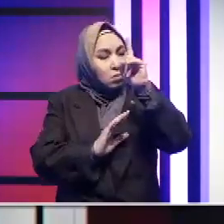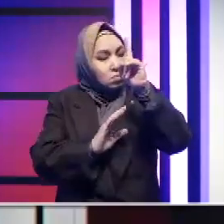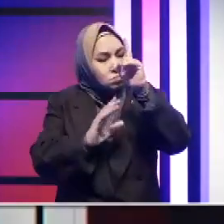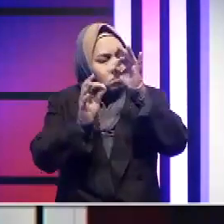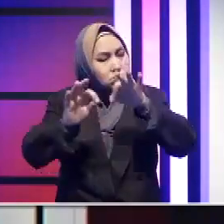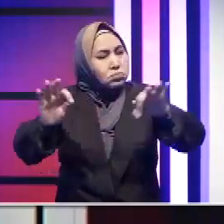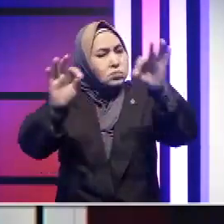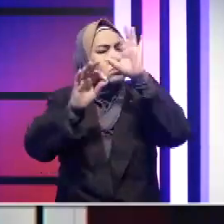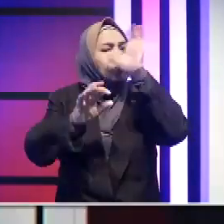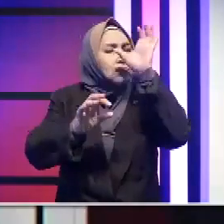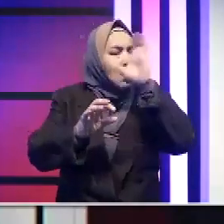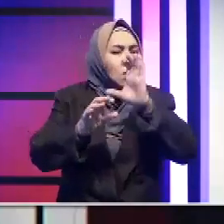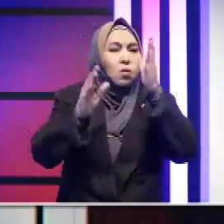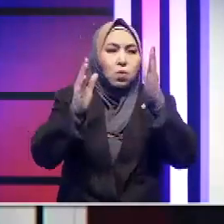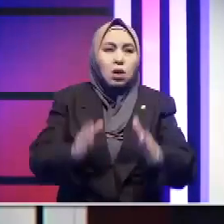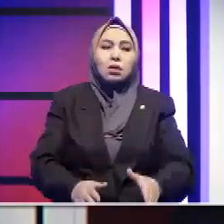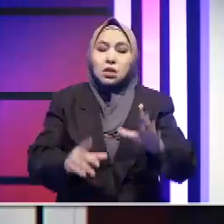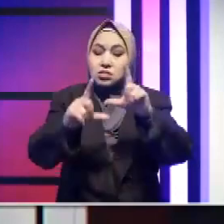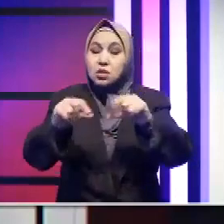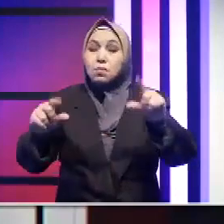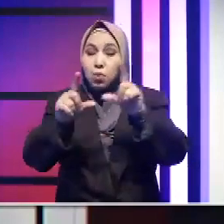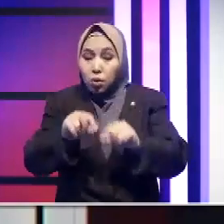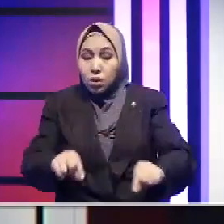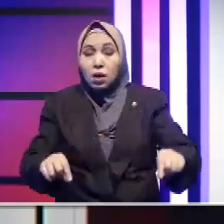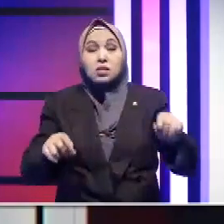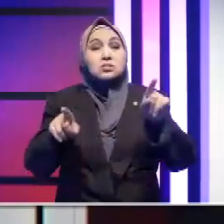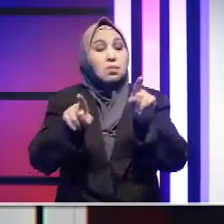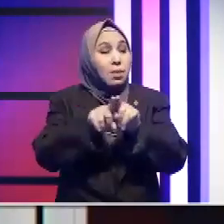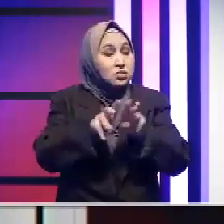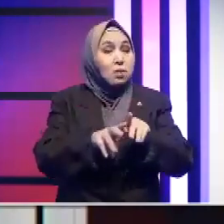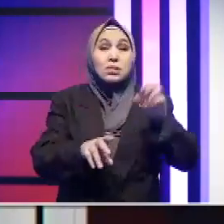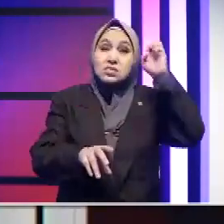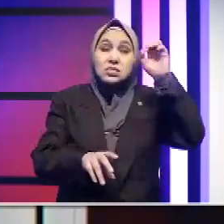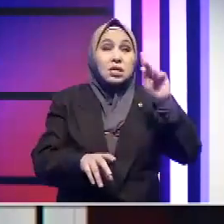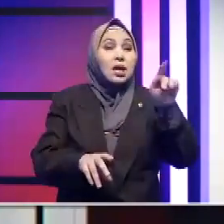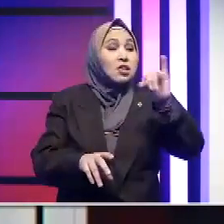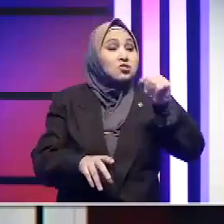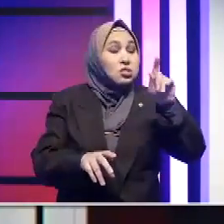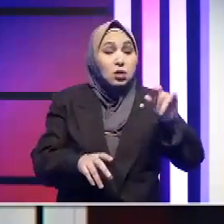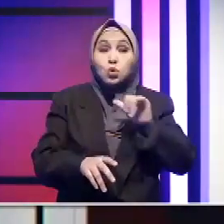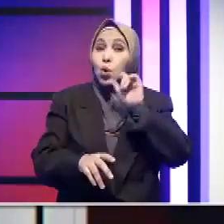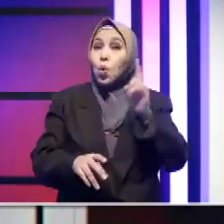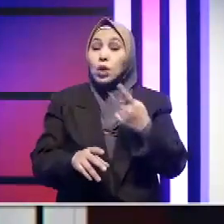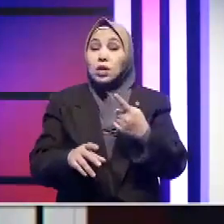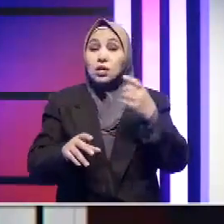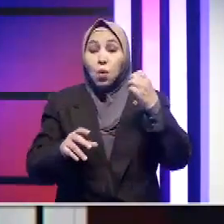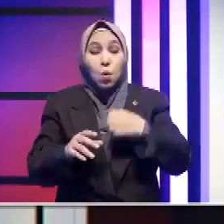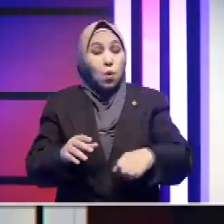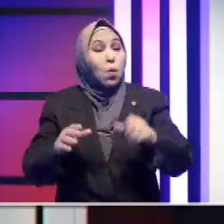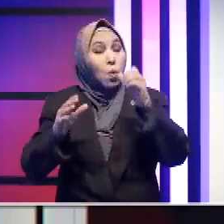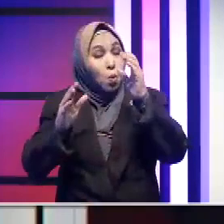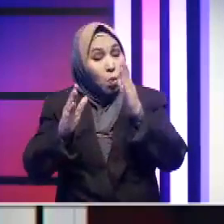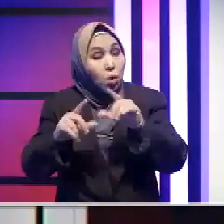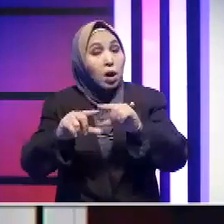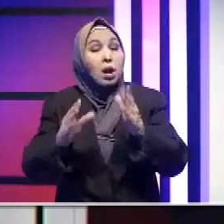dicari-cari oleh orang-orang di jepun yesbreakme jdant sebenarnya Buka sekadal orang di jepun orang di blisse